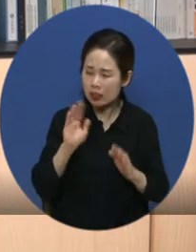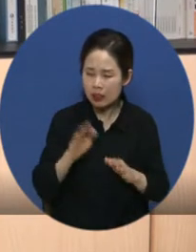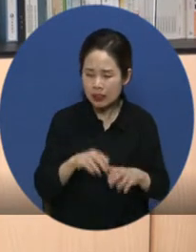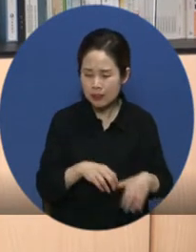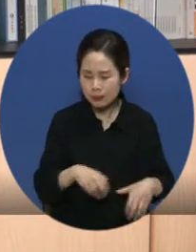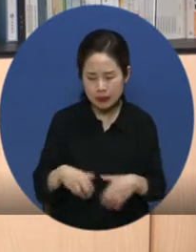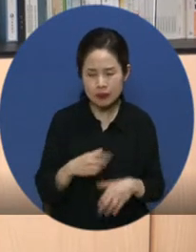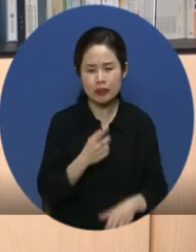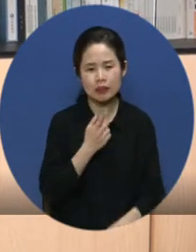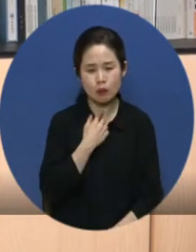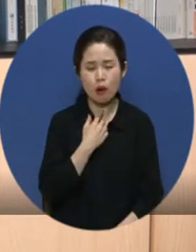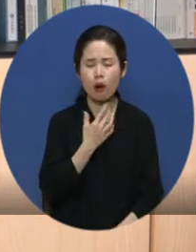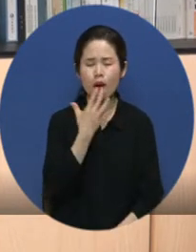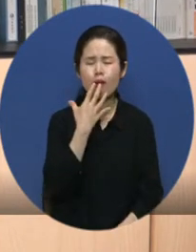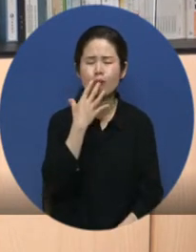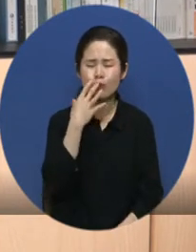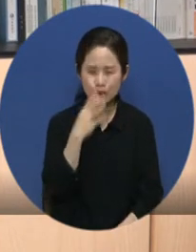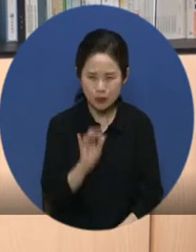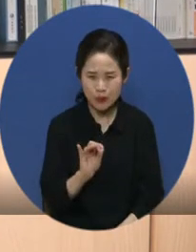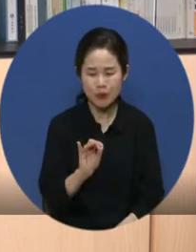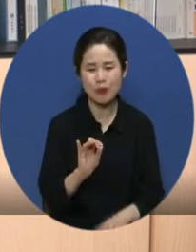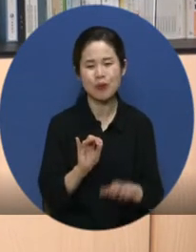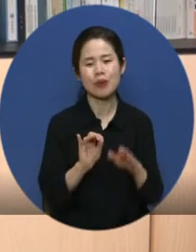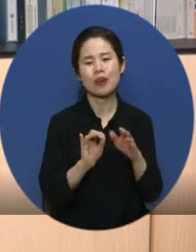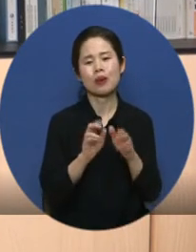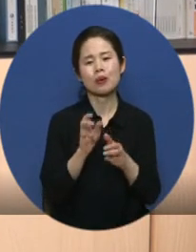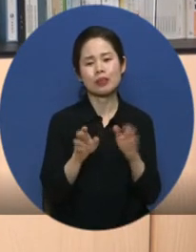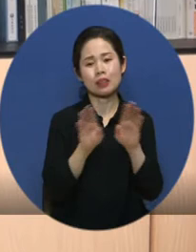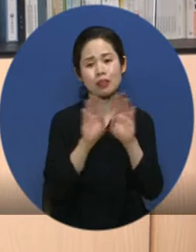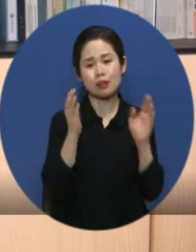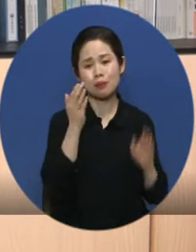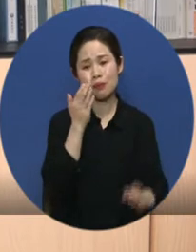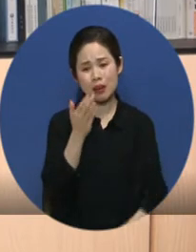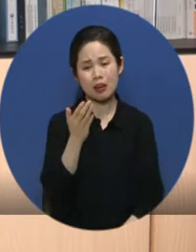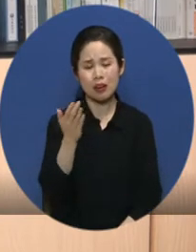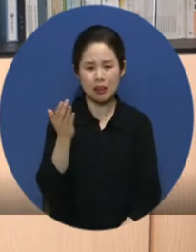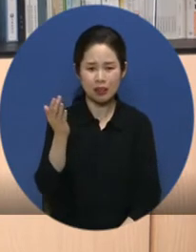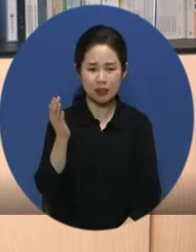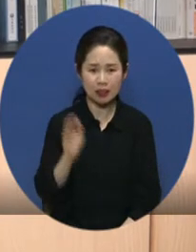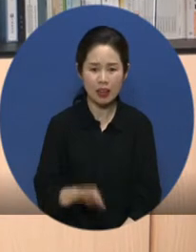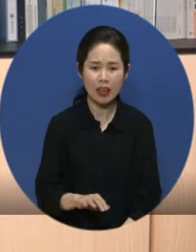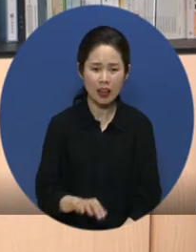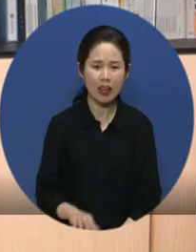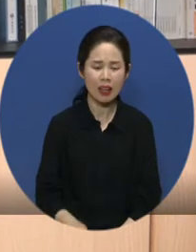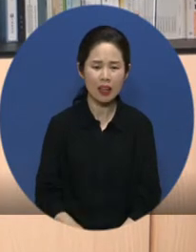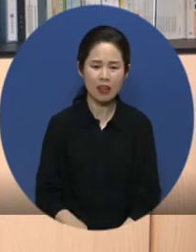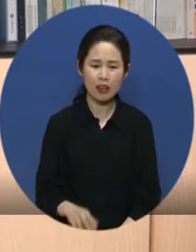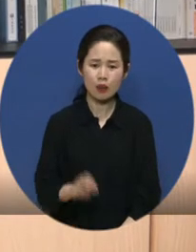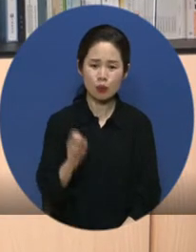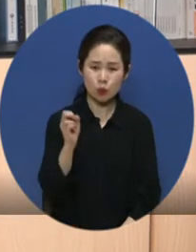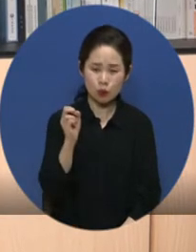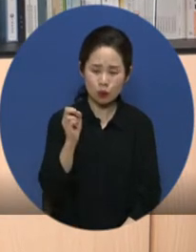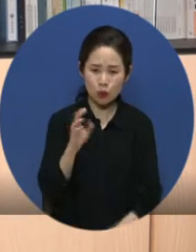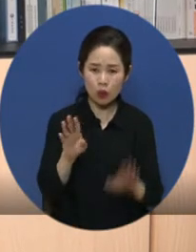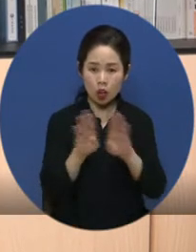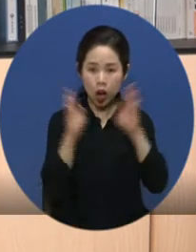시작은 또 할 수 있는데 또 계속 가다가 또